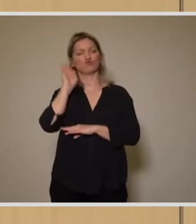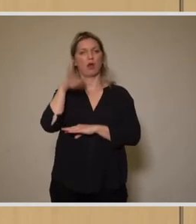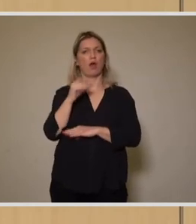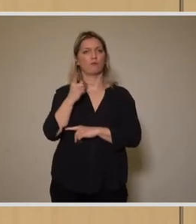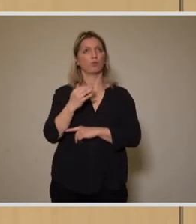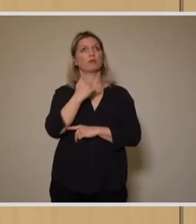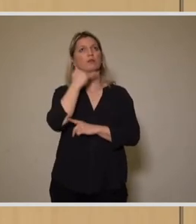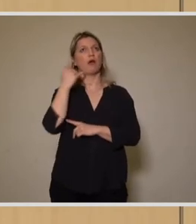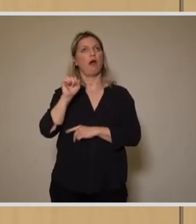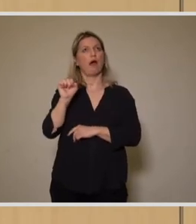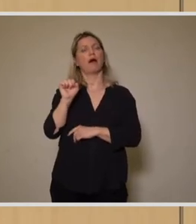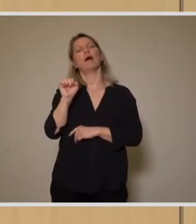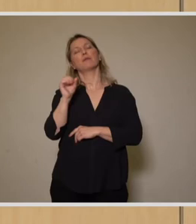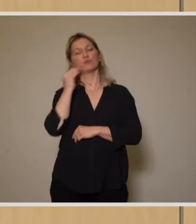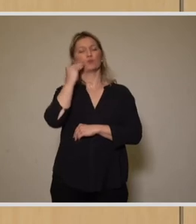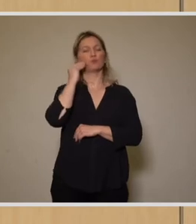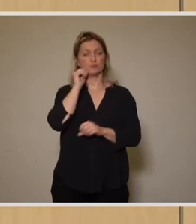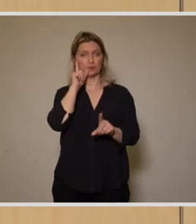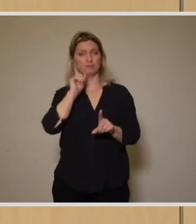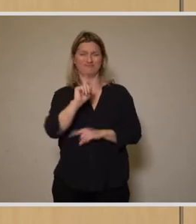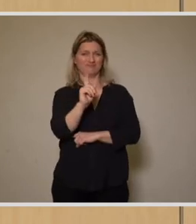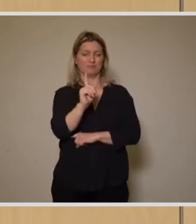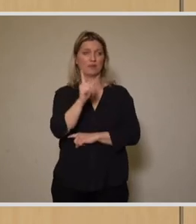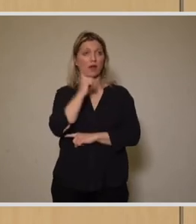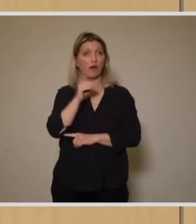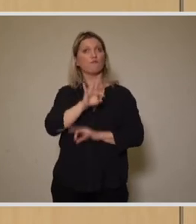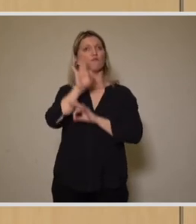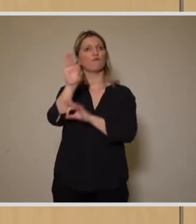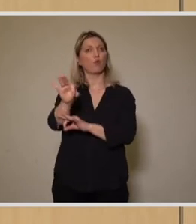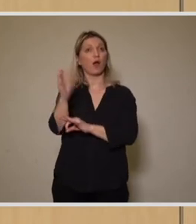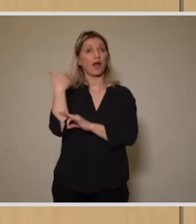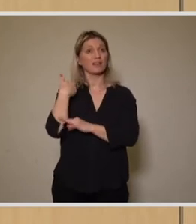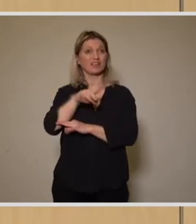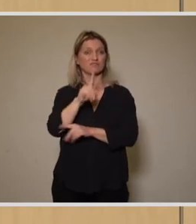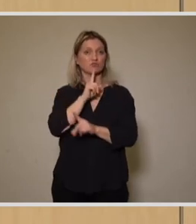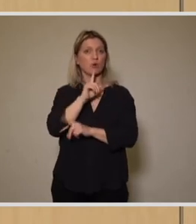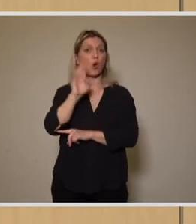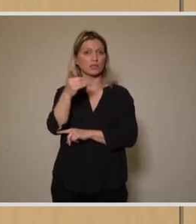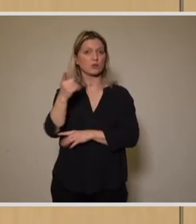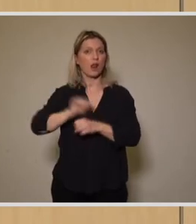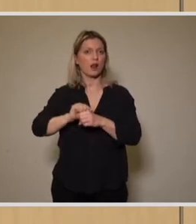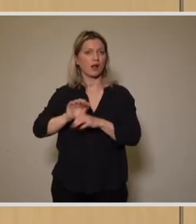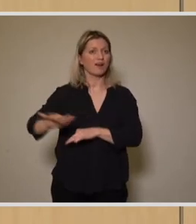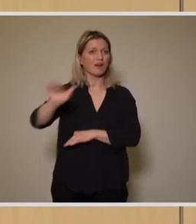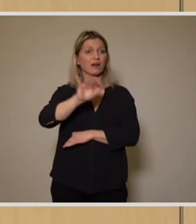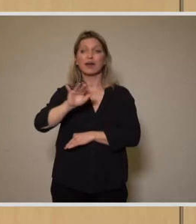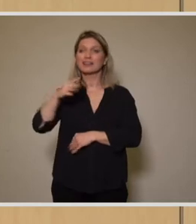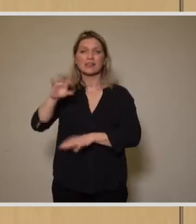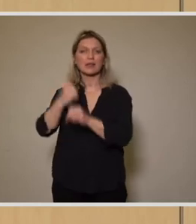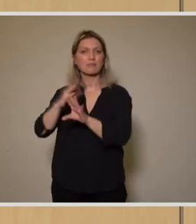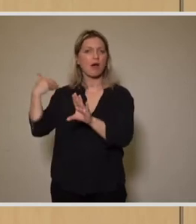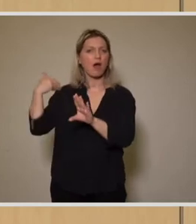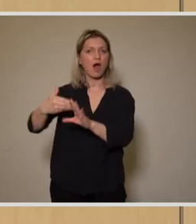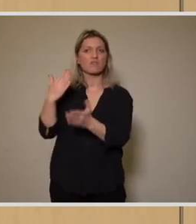Versprechen an die Bürgerinnen und Bürger in Pieschen, wir sanieren es euch. Wir haben es nur nicht getan, weil alles andere wichtiger war. Und wenn wir